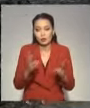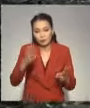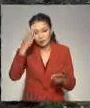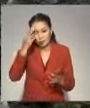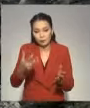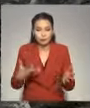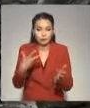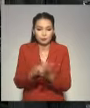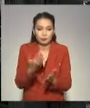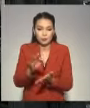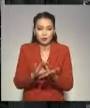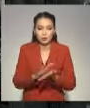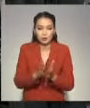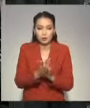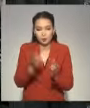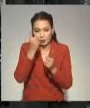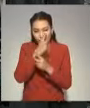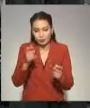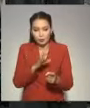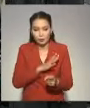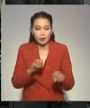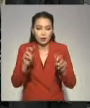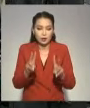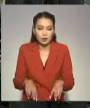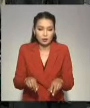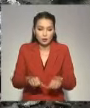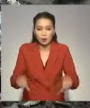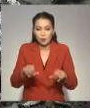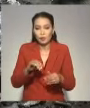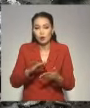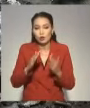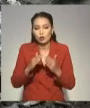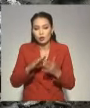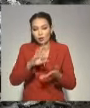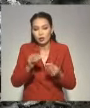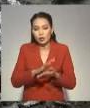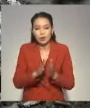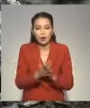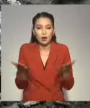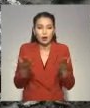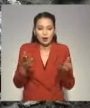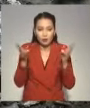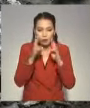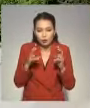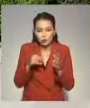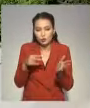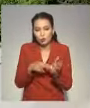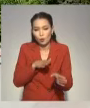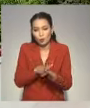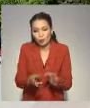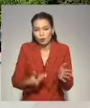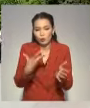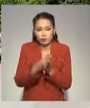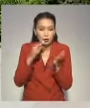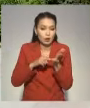өтемақы төлеу үшін төтенше жағдай жариялады. Арнайы комиссия құрылып, үйлердің жағдайы жіті тексеріледі. Билік өкілдері үйдің құнын толық өтеуді жоспарлап